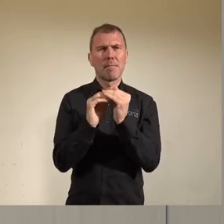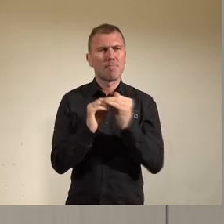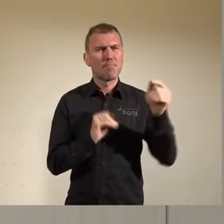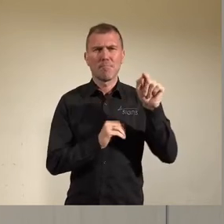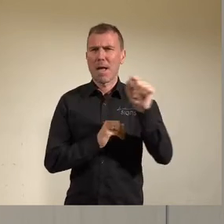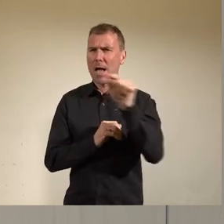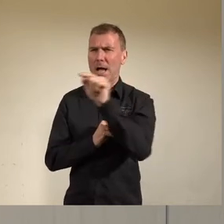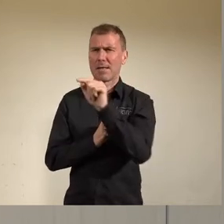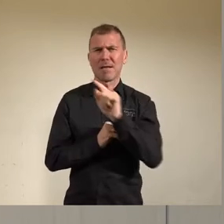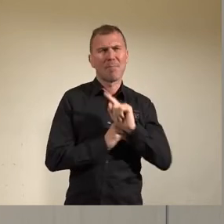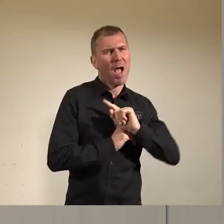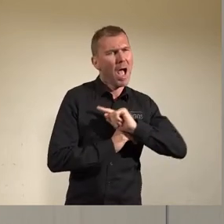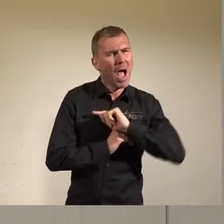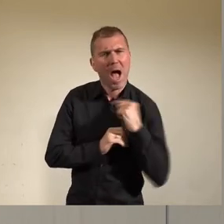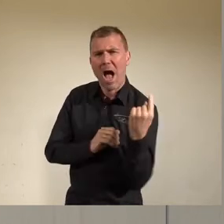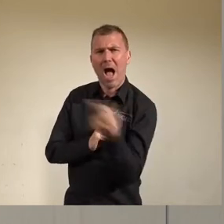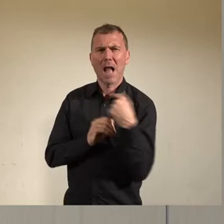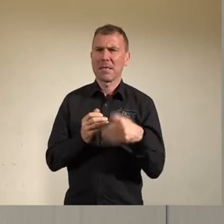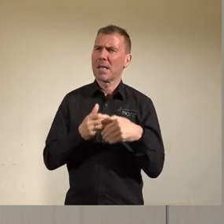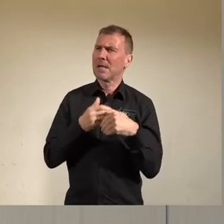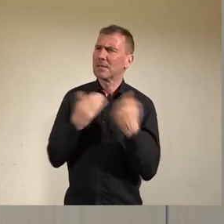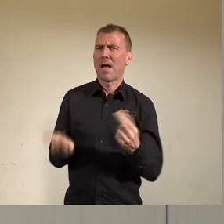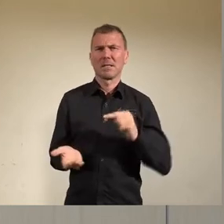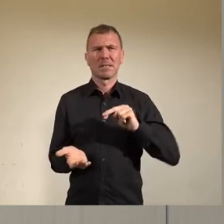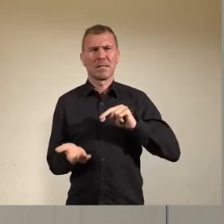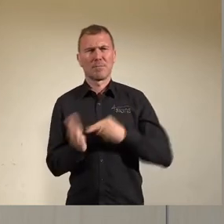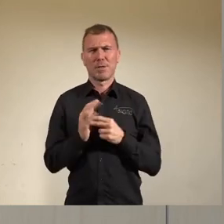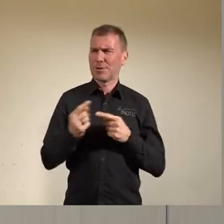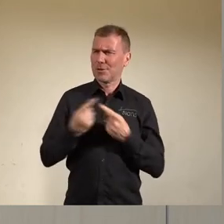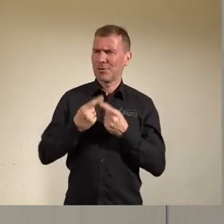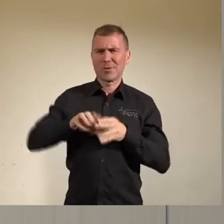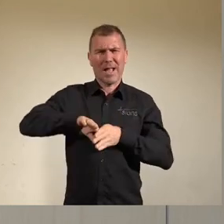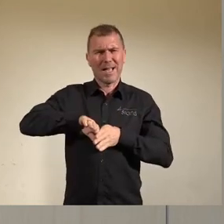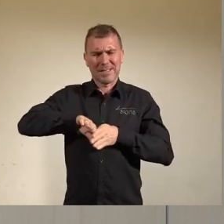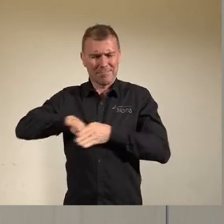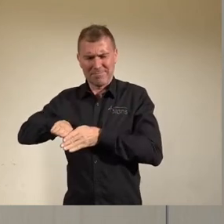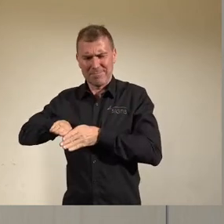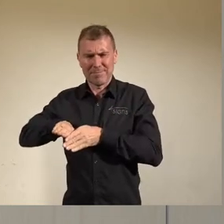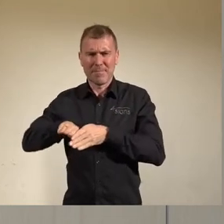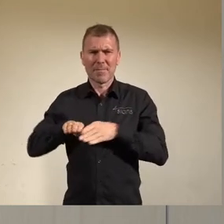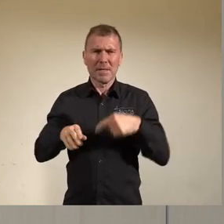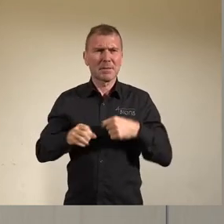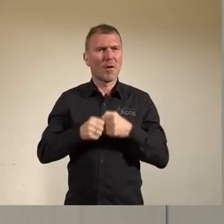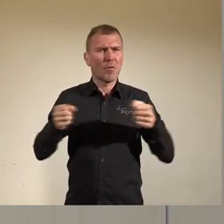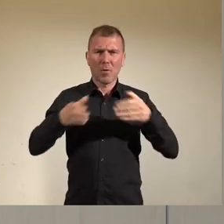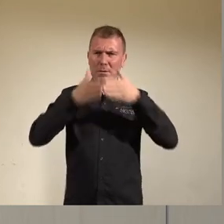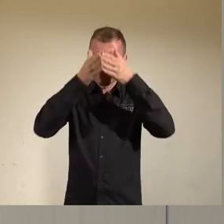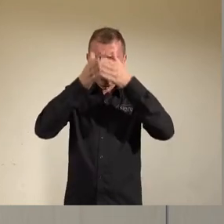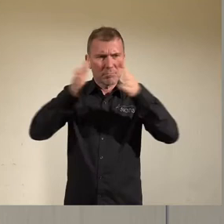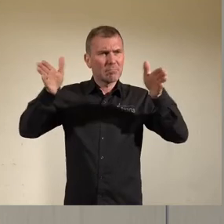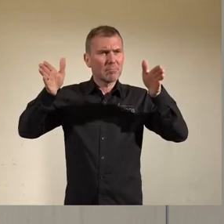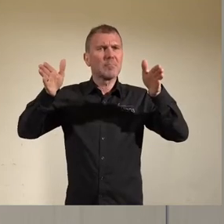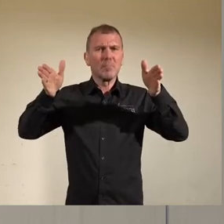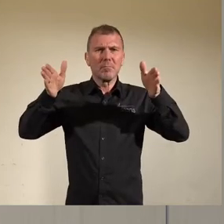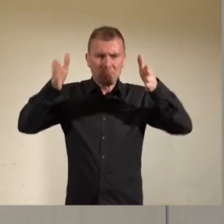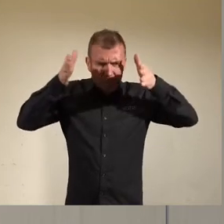Mehrheit bei allem tagespolitischen Streit in der Lage ist, das große Ganze in